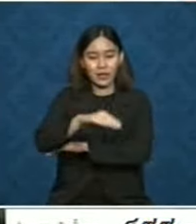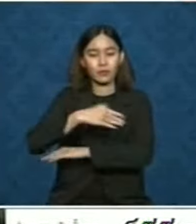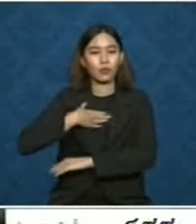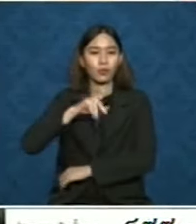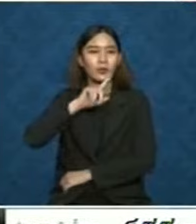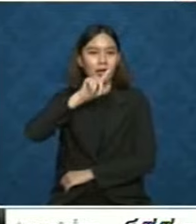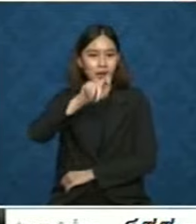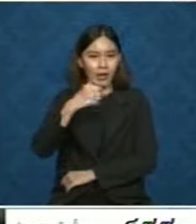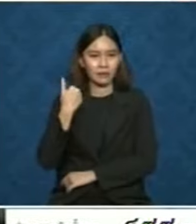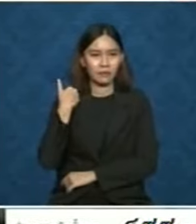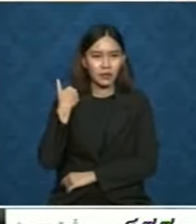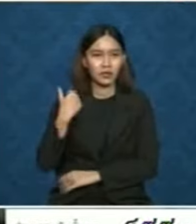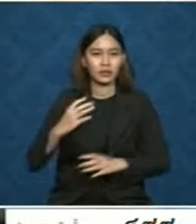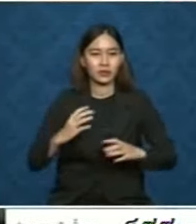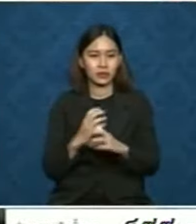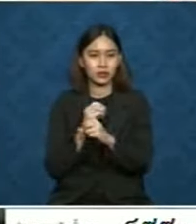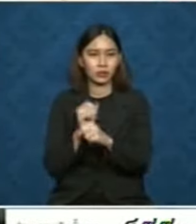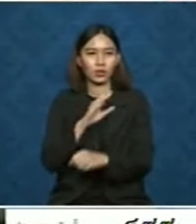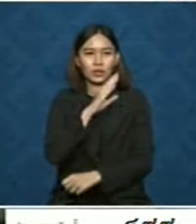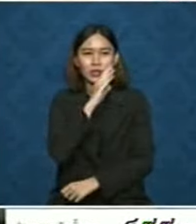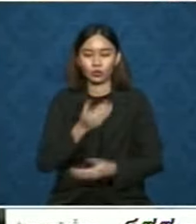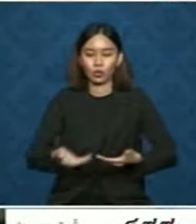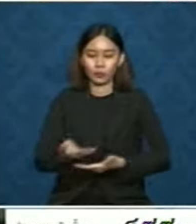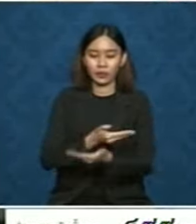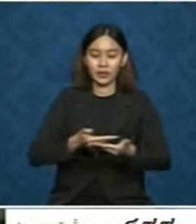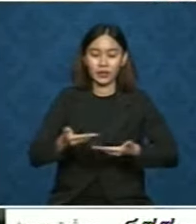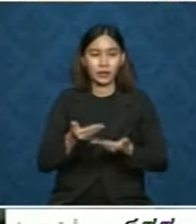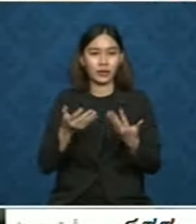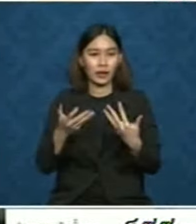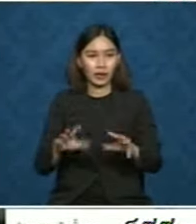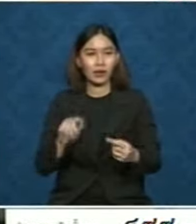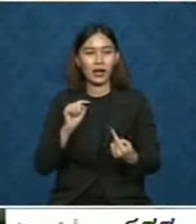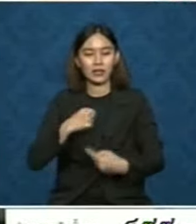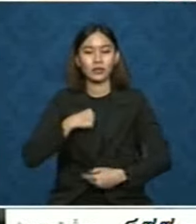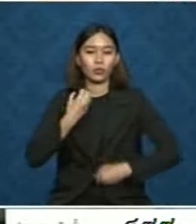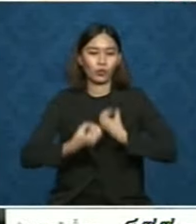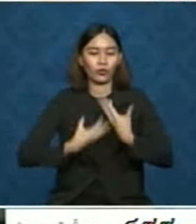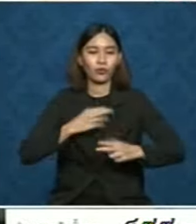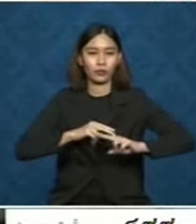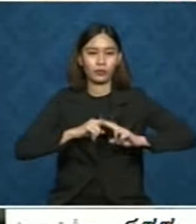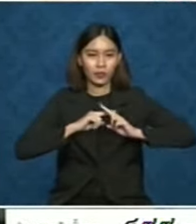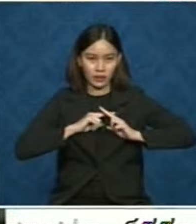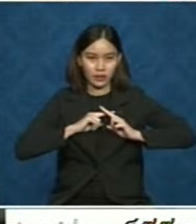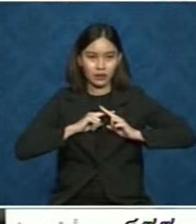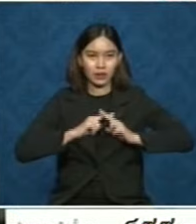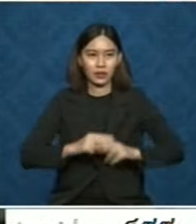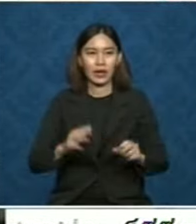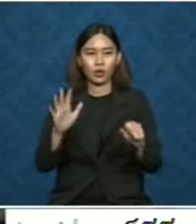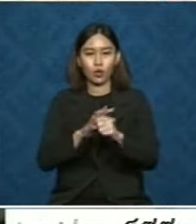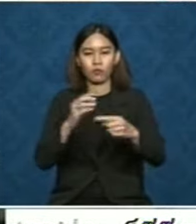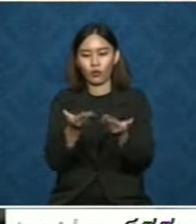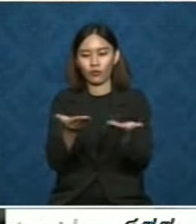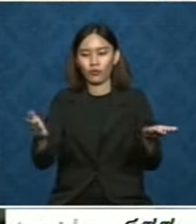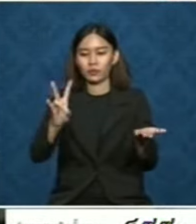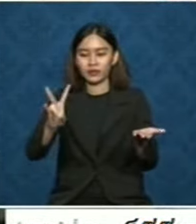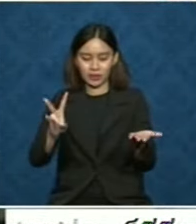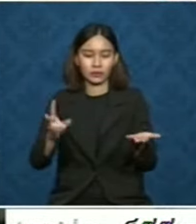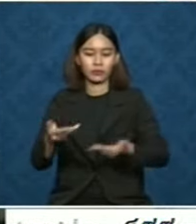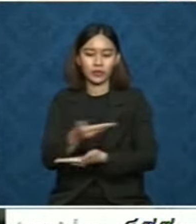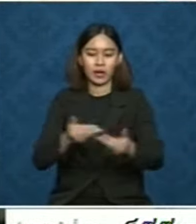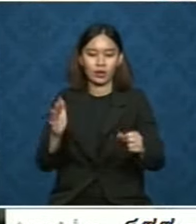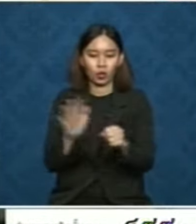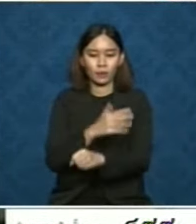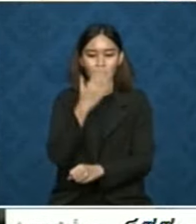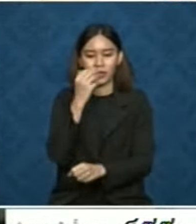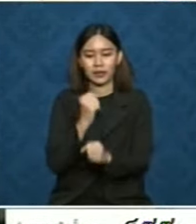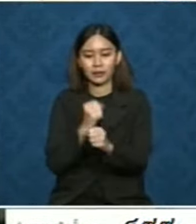ถามอยู่ว่าเรื่องนี้ยังไงก็ถ้าจะนำมาพิจารณาแล้วนี่เป็นความคิดเห็นส่วนตัวนะครับครับให้ครบทั้ง 7ฉบับนะครับพจะได้ทำ